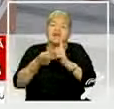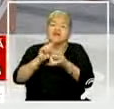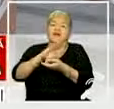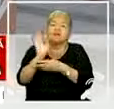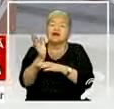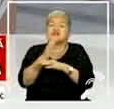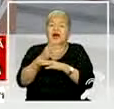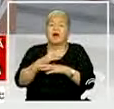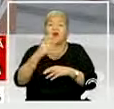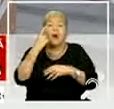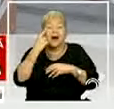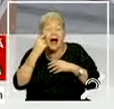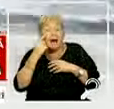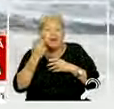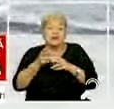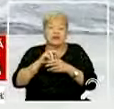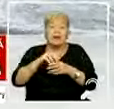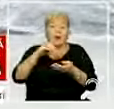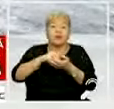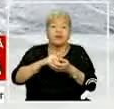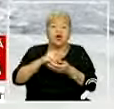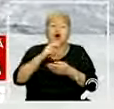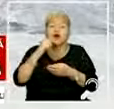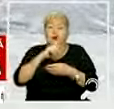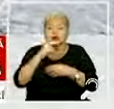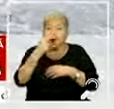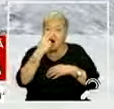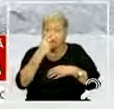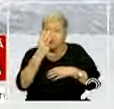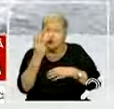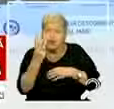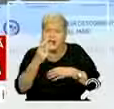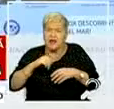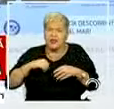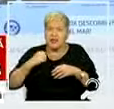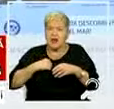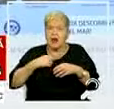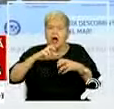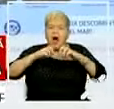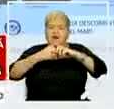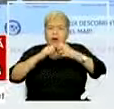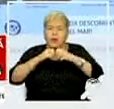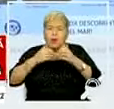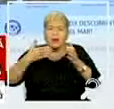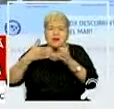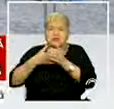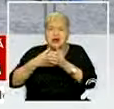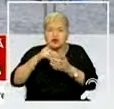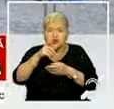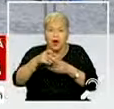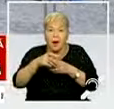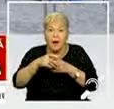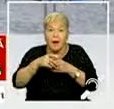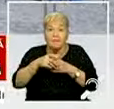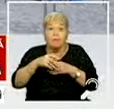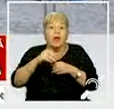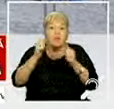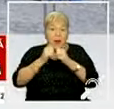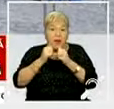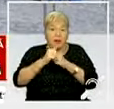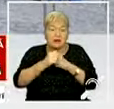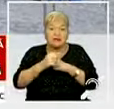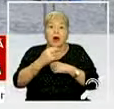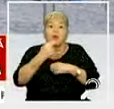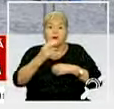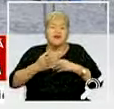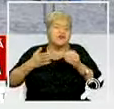cel roșu, i-au văzut pe cei trei înotători în dreptul unor stânci că aveau probleme să ajungă la mal. Atunci au apelat serviciile de urgență,